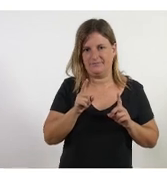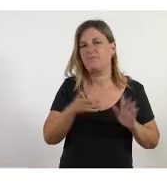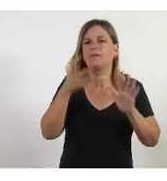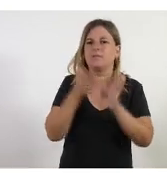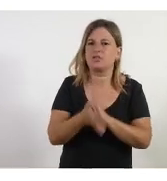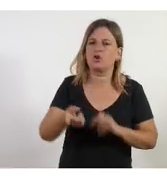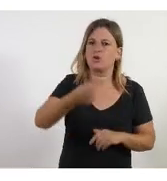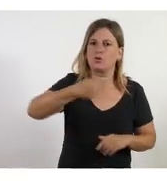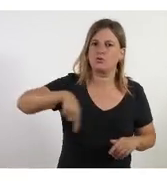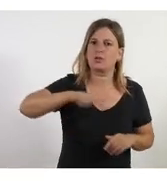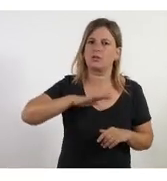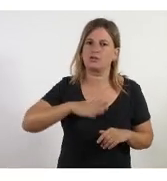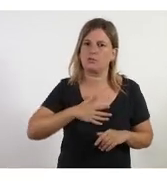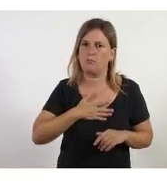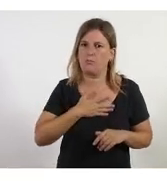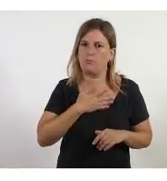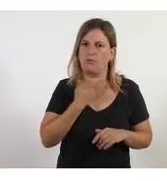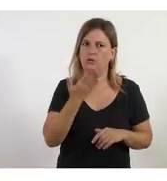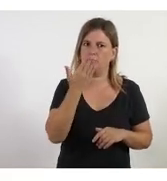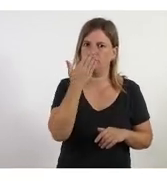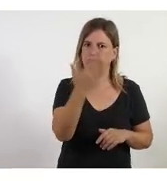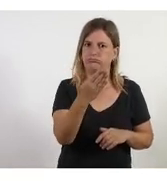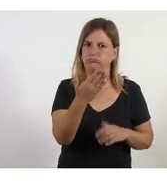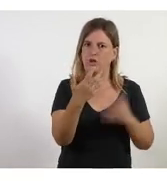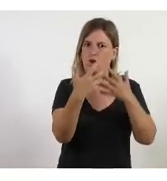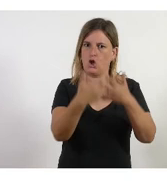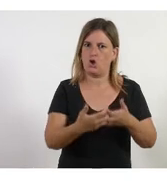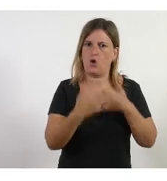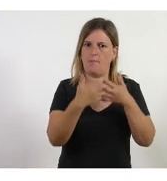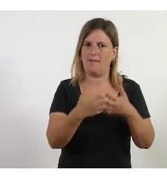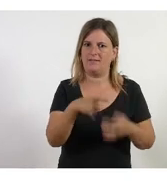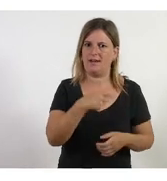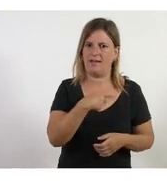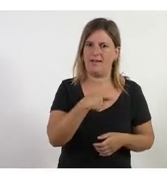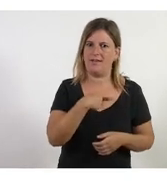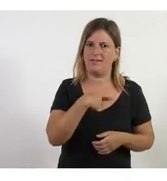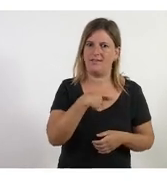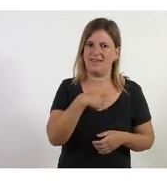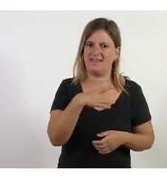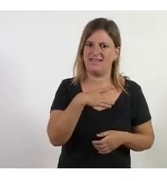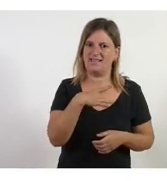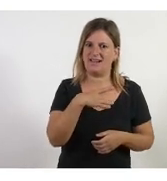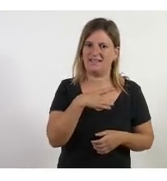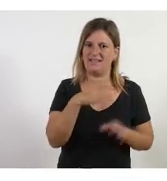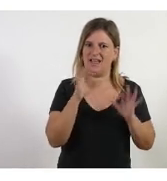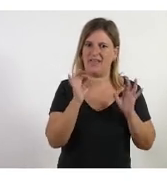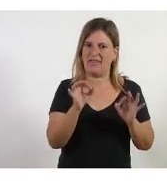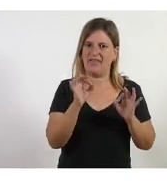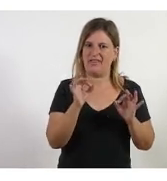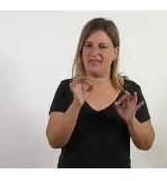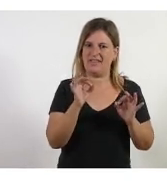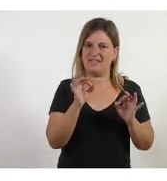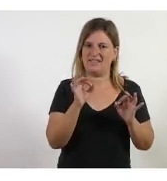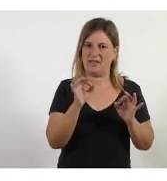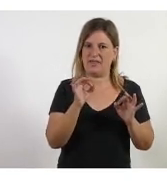podem combatre, no? O podem fer front a la incertesa des de el patró de la nostra societat, que és el